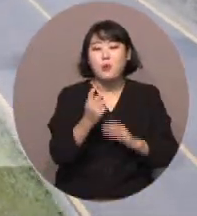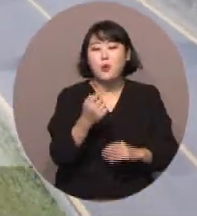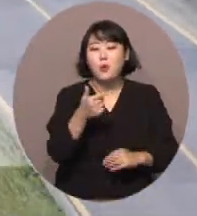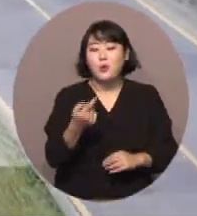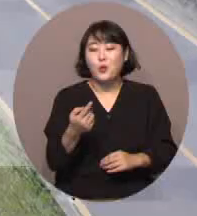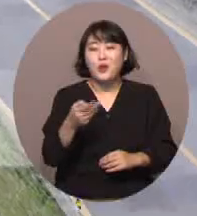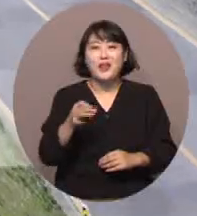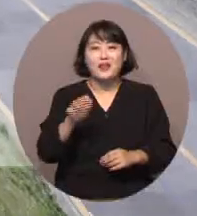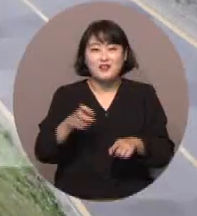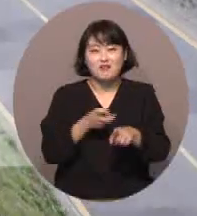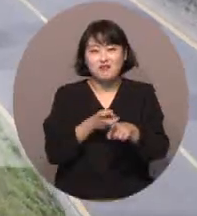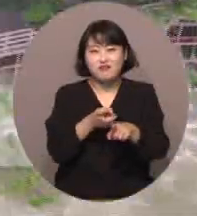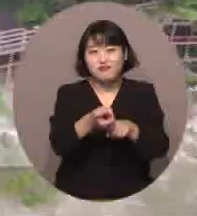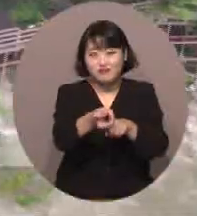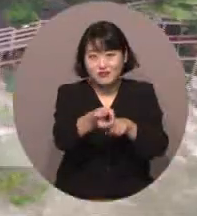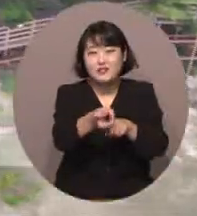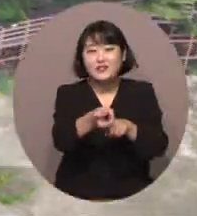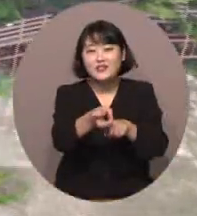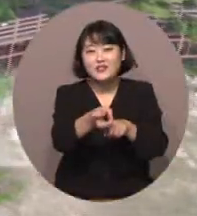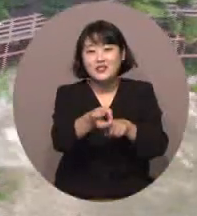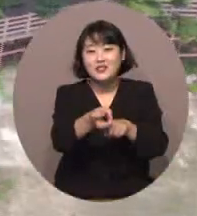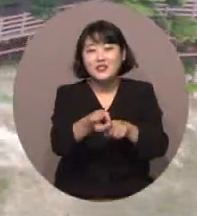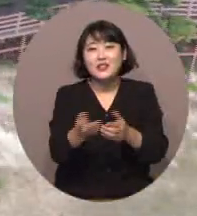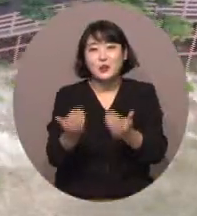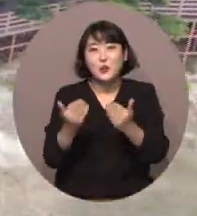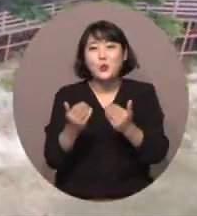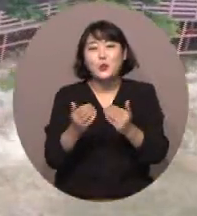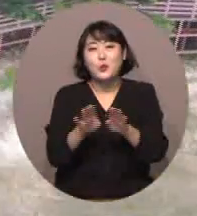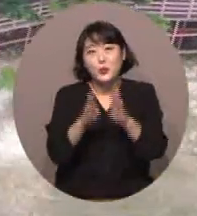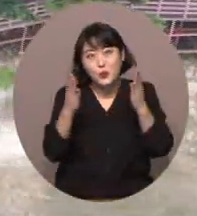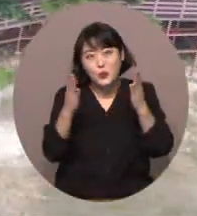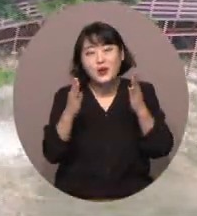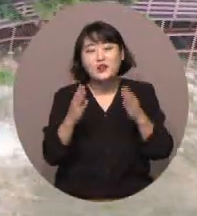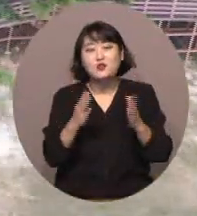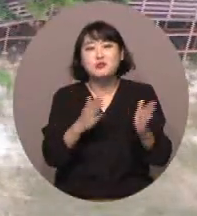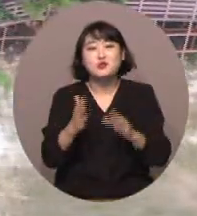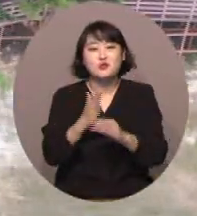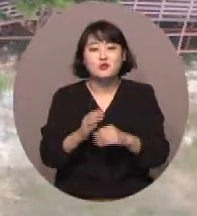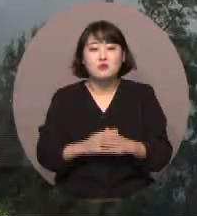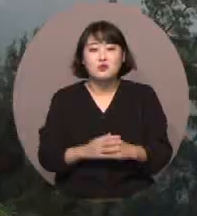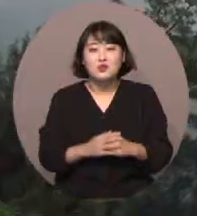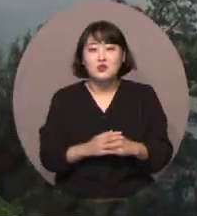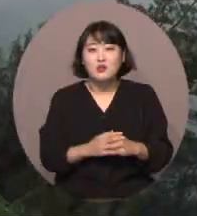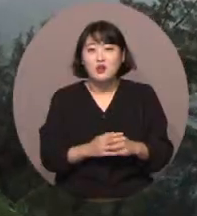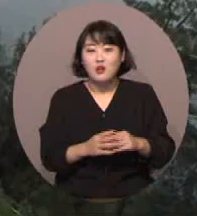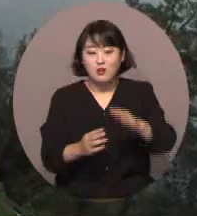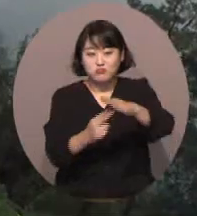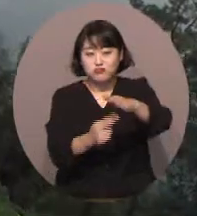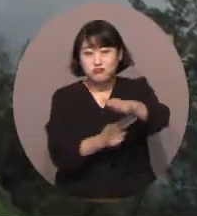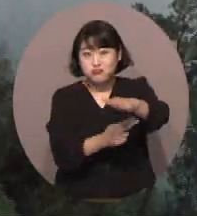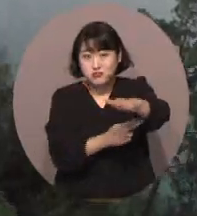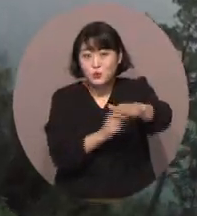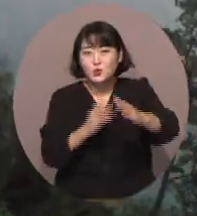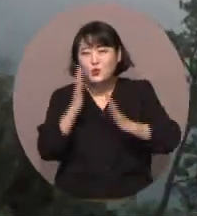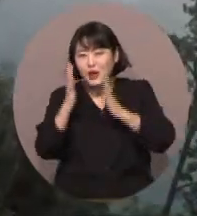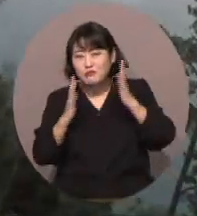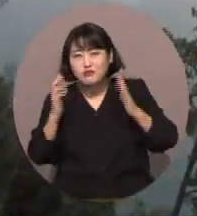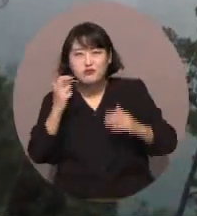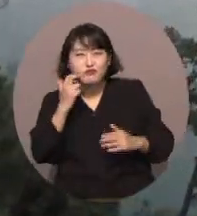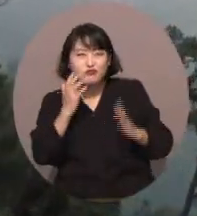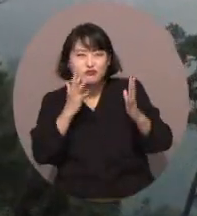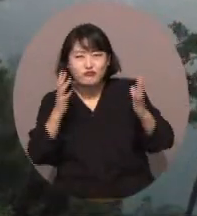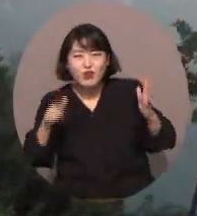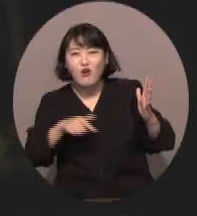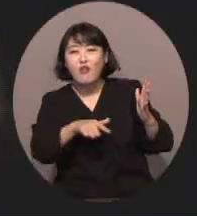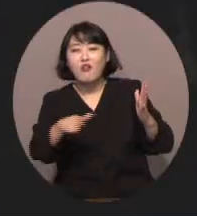설치돼 개통을 앞두고 있습니다. 출렁다리와 호수, 소나무가 어우러진 아름다운 광경을 바라보며 여유를